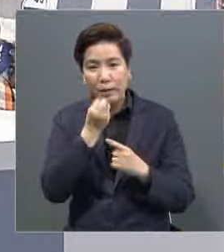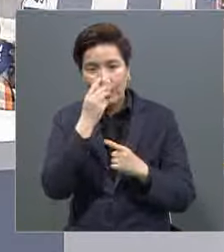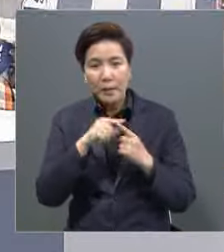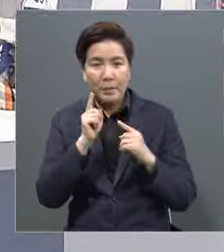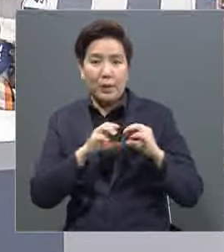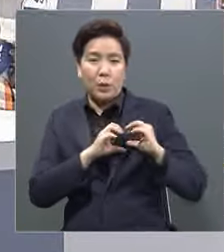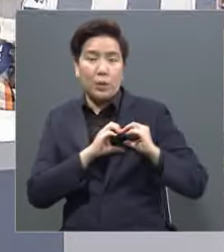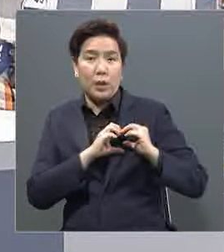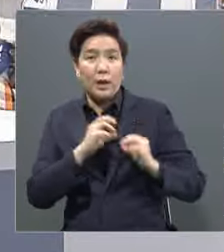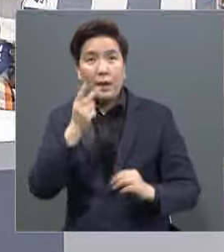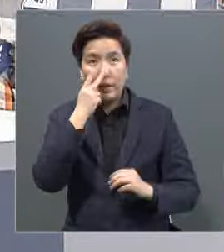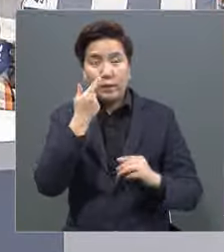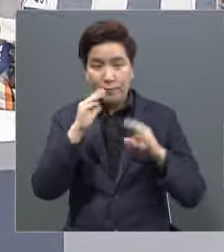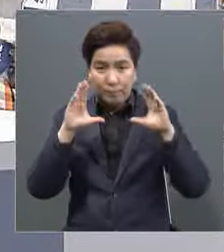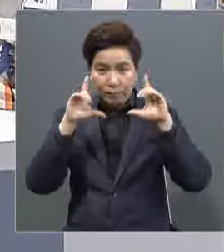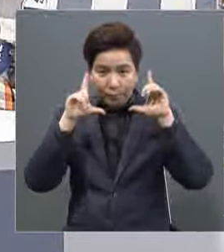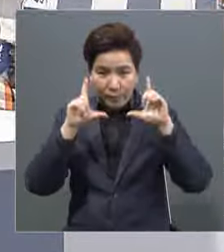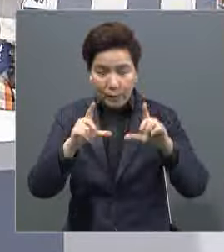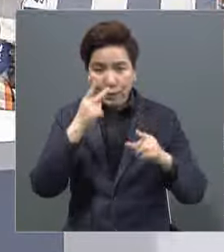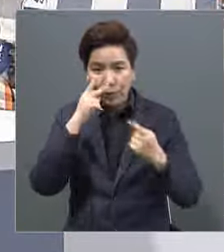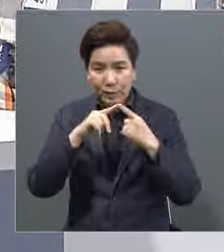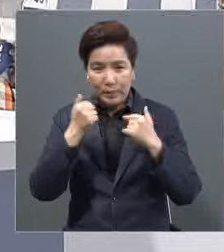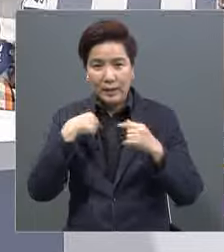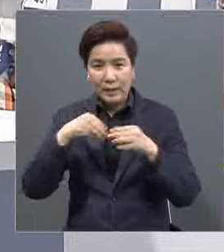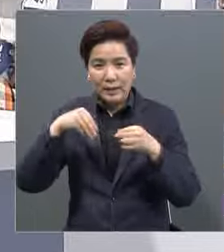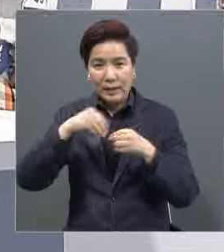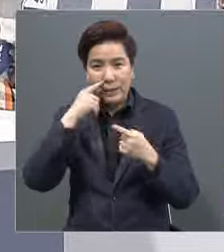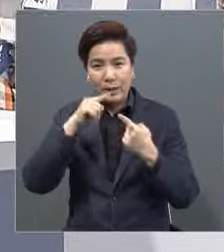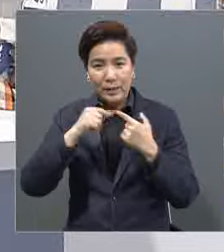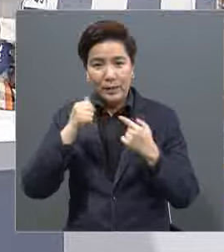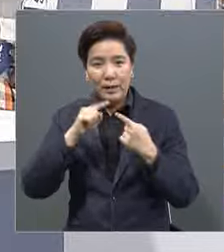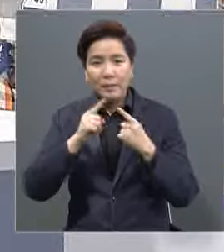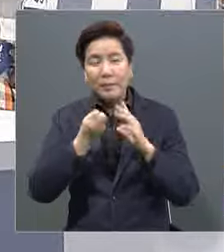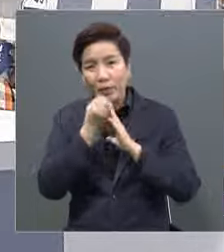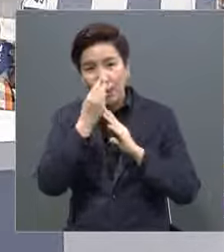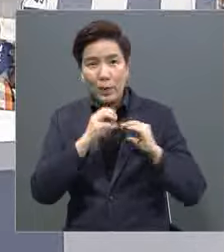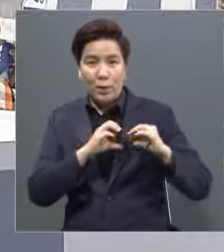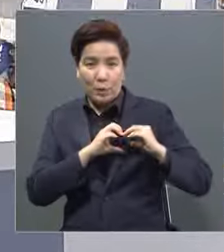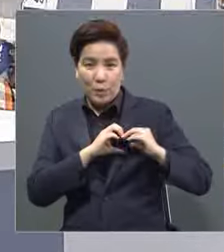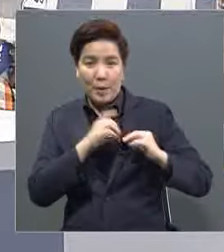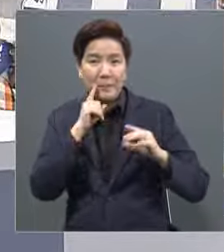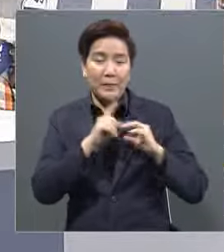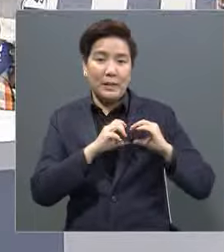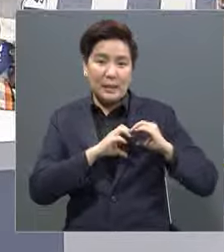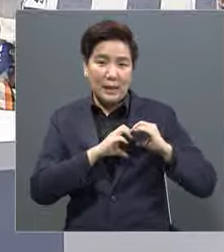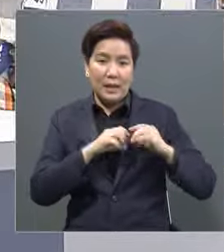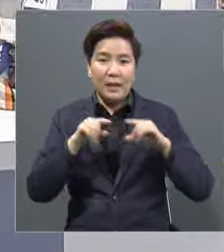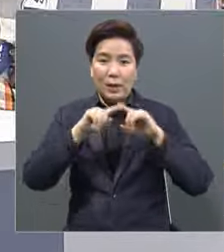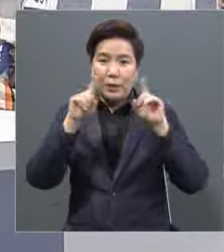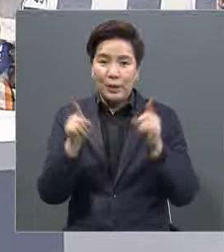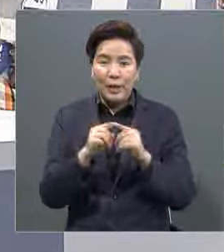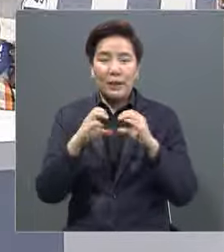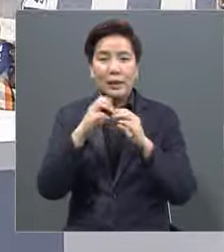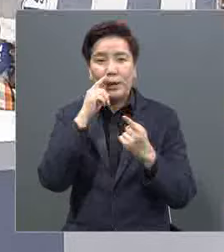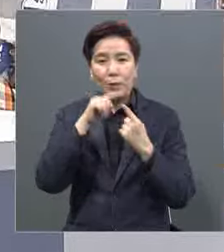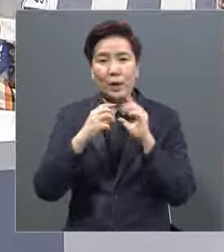รูปหัวใจไม่แน่ใจว่าจะซูมเข้ามาได้หรือเปล่านะเดี๋ยวๆๆๆผมถือให้นี่เป็นลายรูปหัวใเป็นลายรูปหัวใจเนี่ยนะ